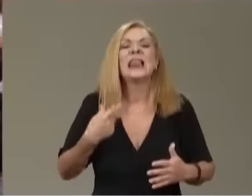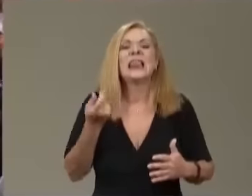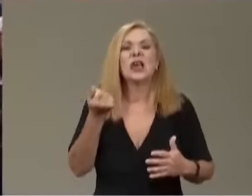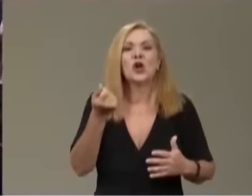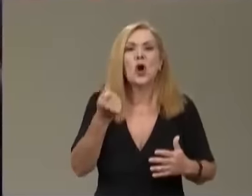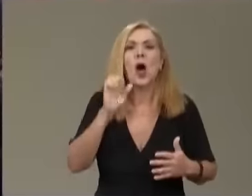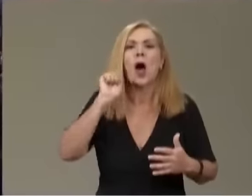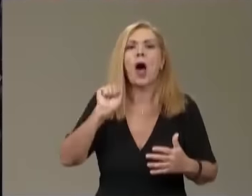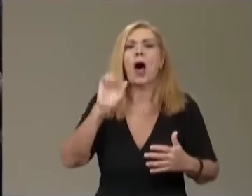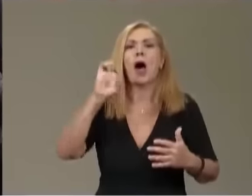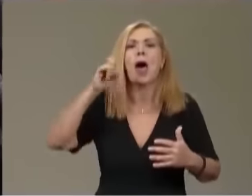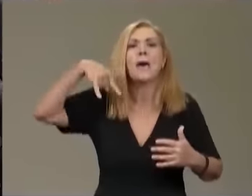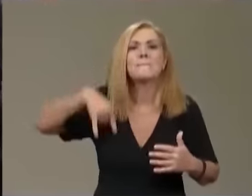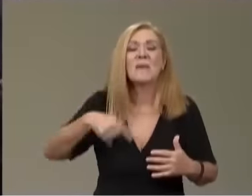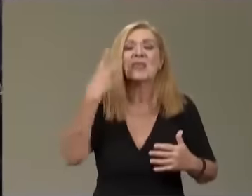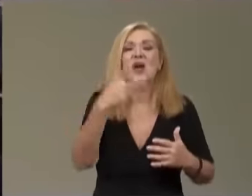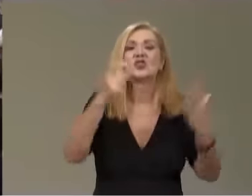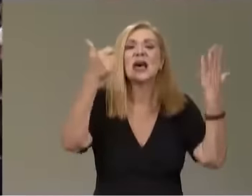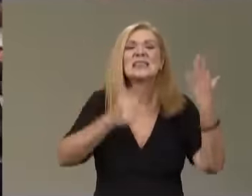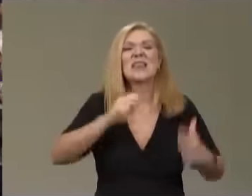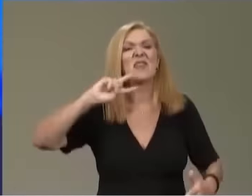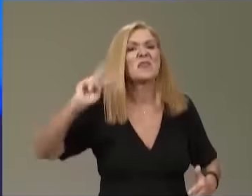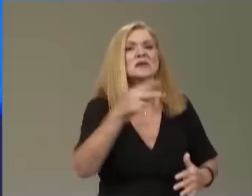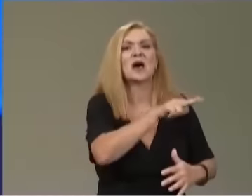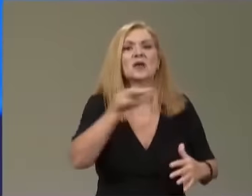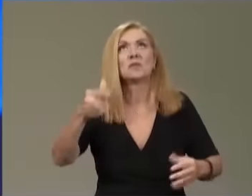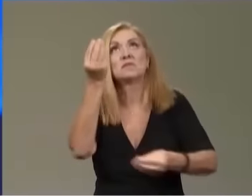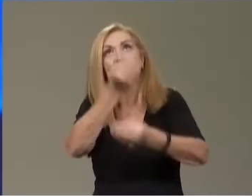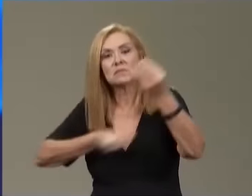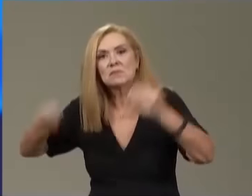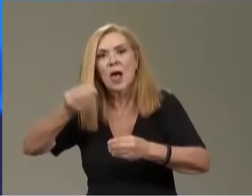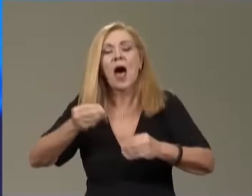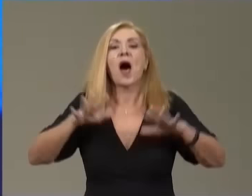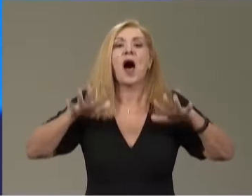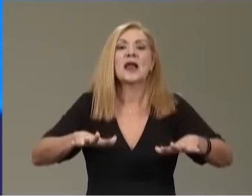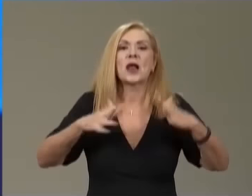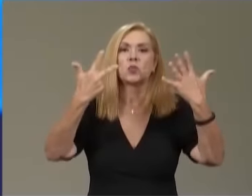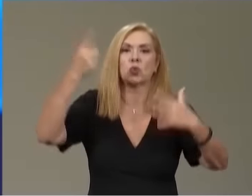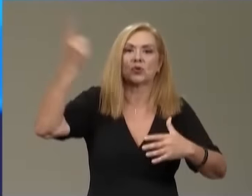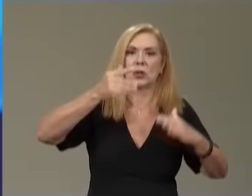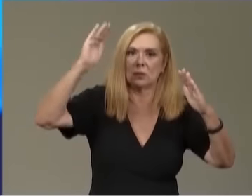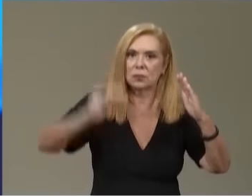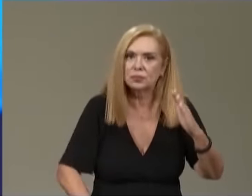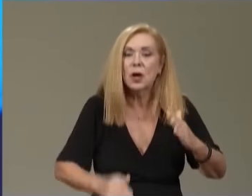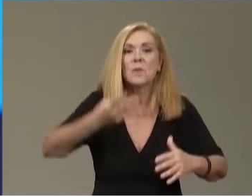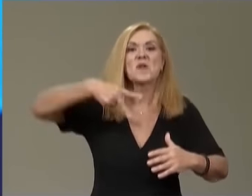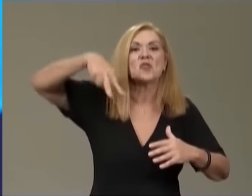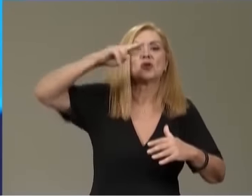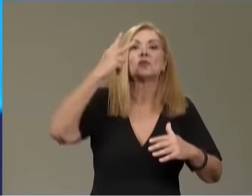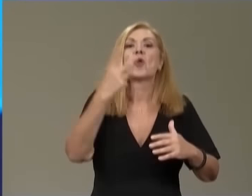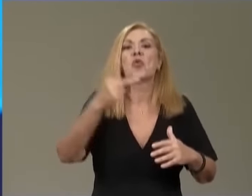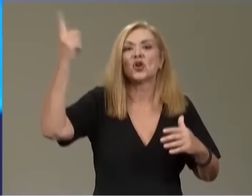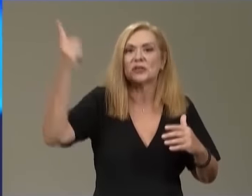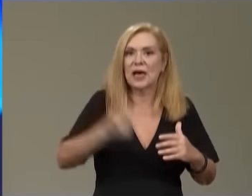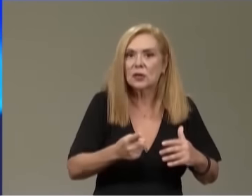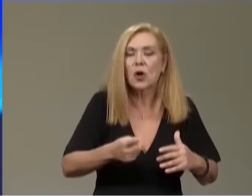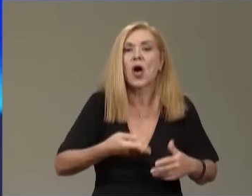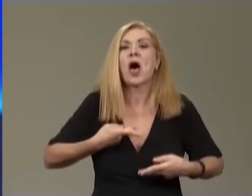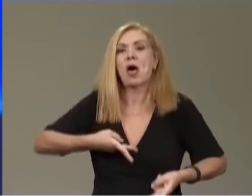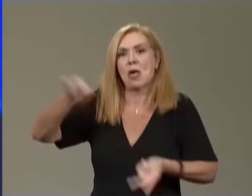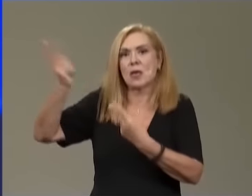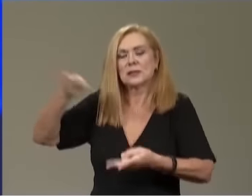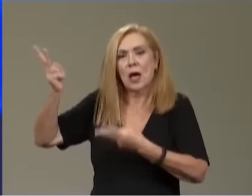ΑΕΠ πάνω από 260 δις, με την ανεργία κάτω από το 8%, με τον πληθωρισμό στο 2%, με τις εξαγωγές να